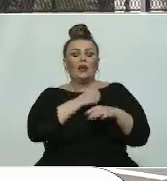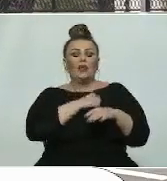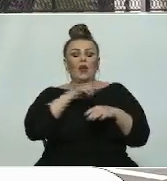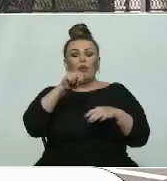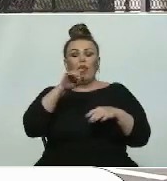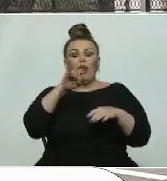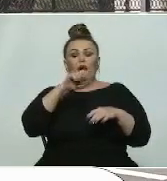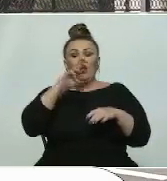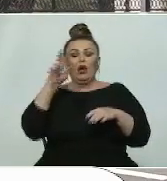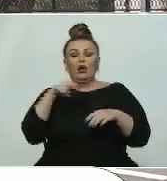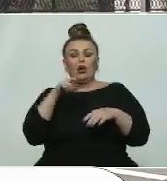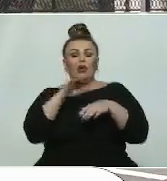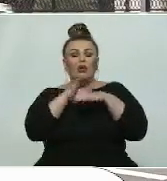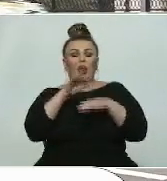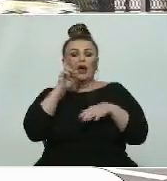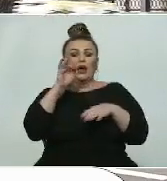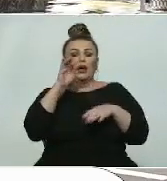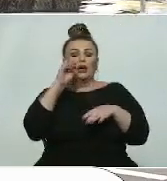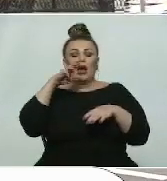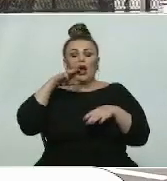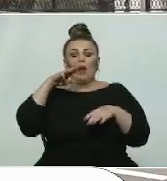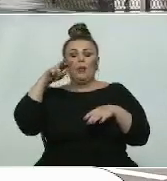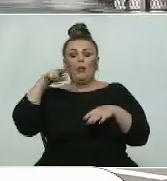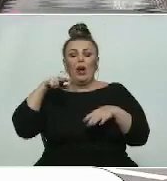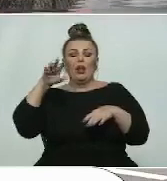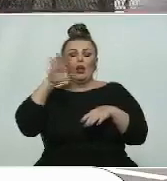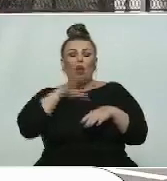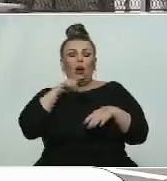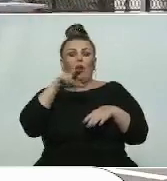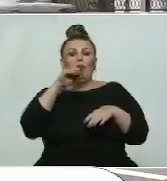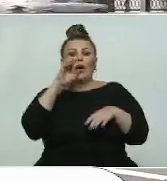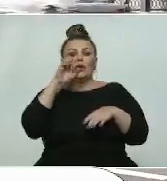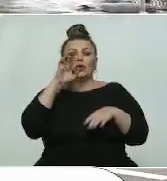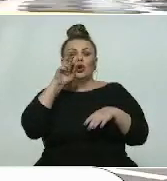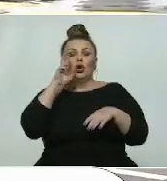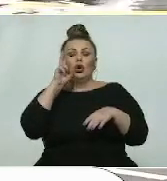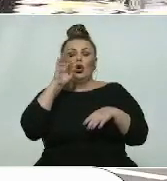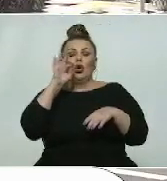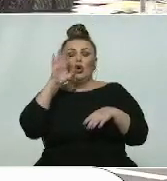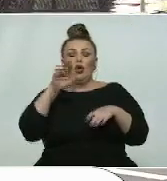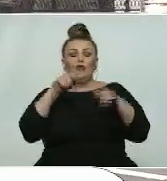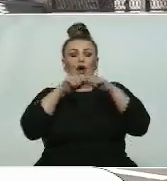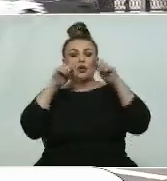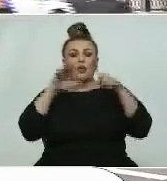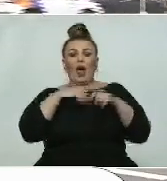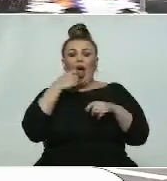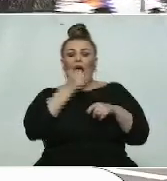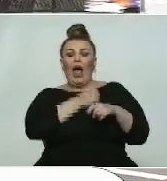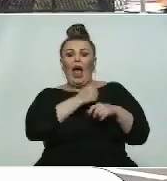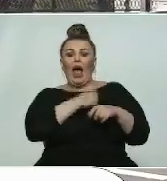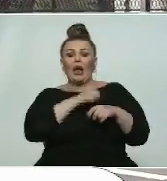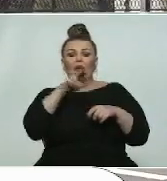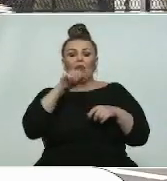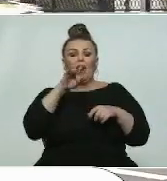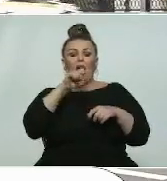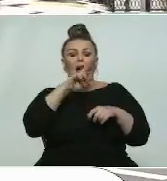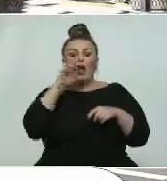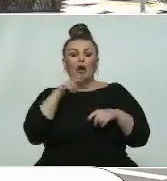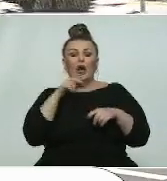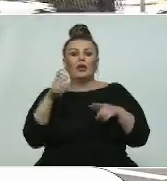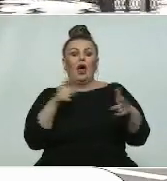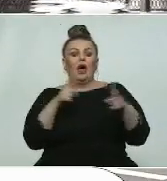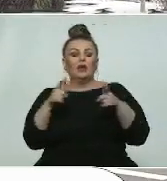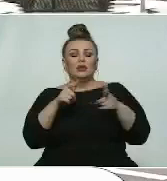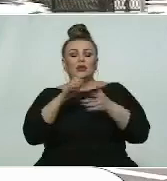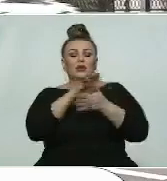barədə Kreml mətbuat xidmətinin rəhbəri Dmitri Peskov açıqlama verdi. Dmitri Peskov qeyd etdi ki, hərbi parada hazırlıq davam